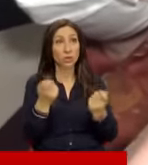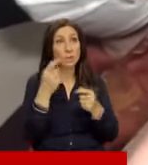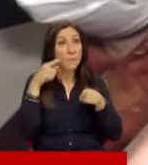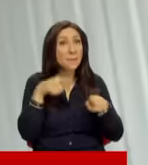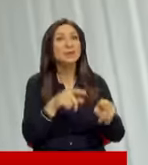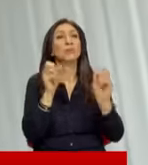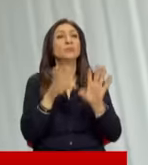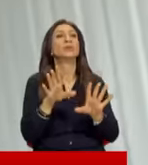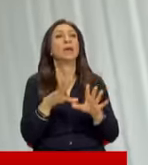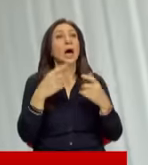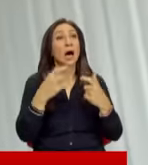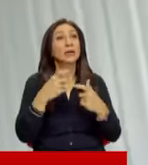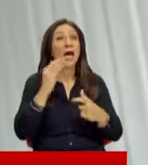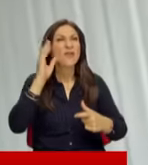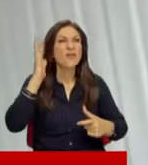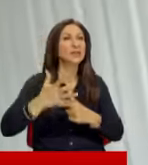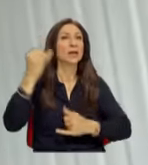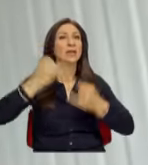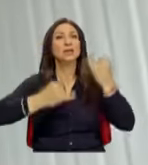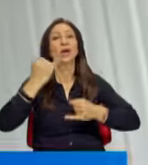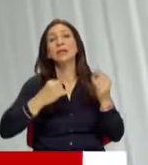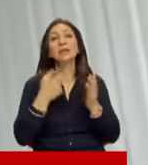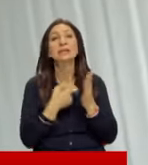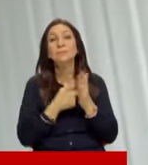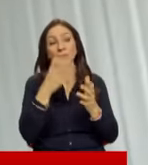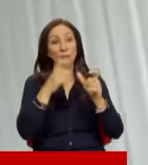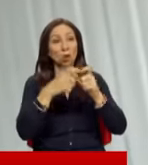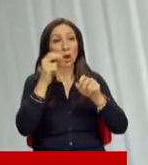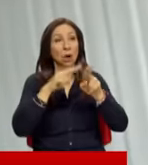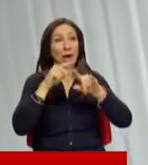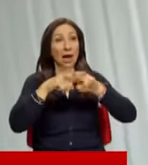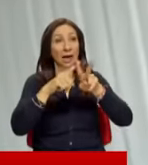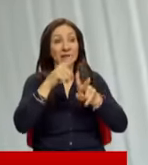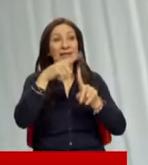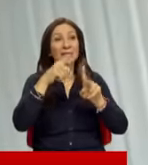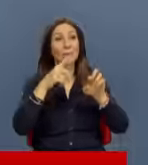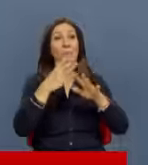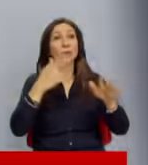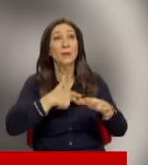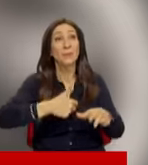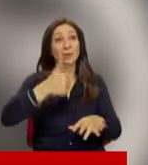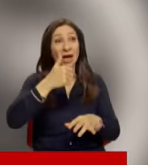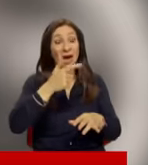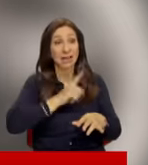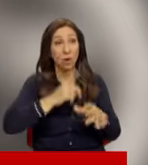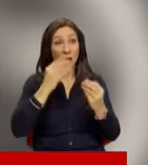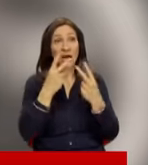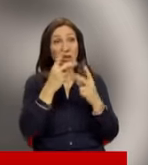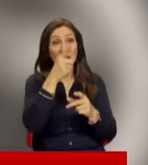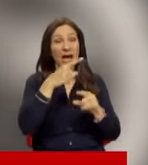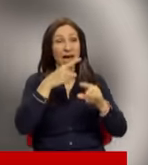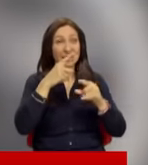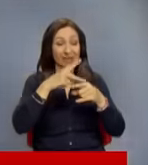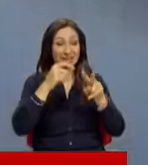peşini bırakmayacağız. Hatay'da en çok tartışılan isimlerden biri de Gökhan Zan. Tipin Hatay Büyükşehir Belediye Başkan Adayı olarak açıklanan